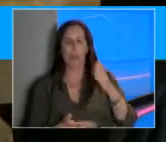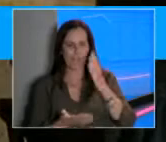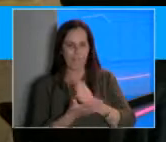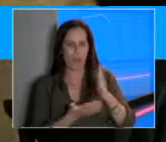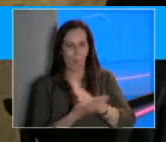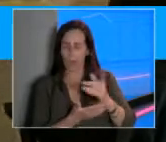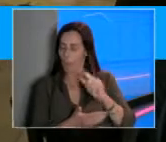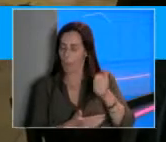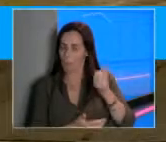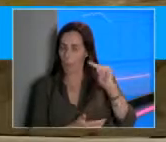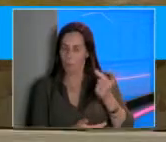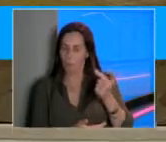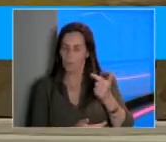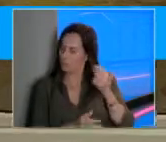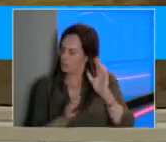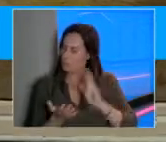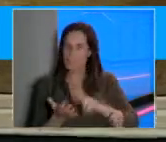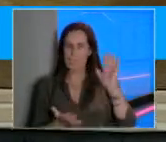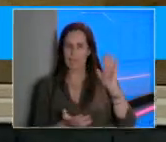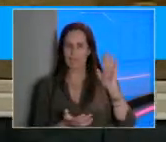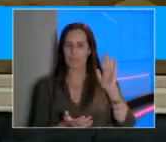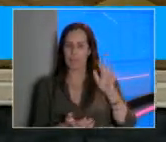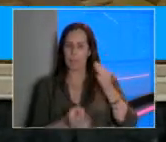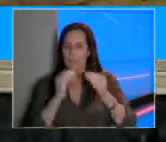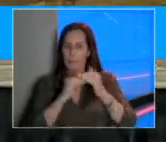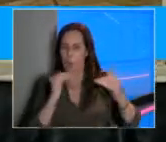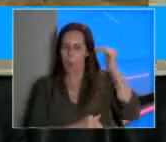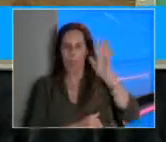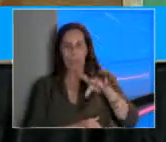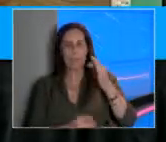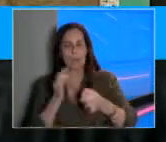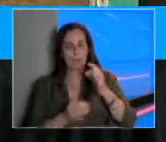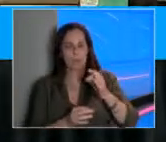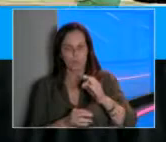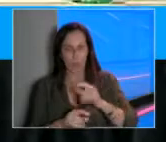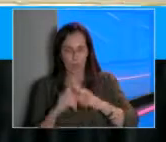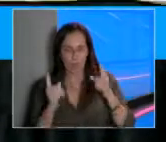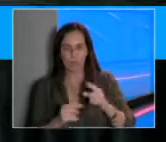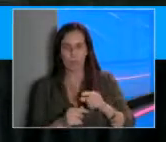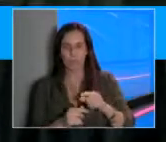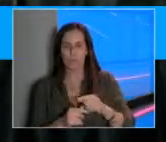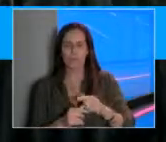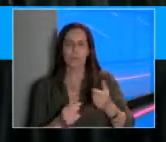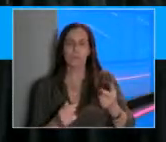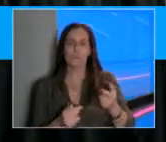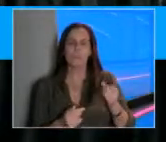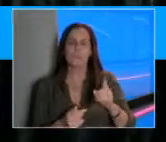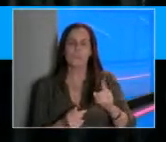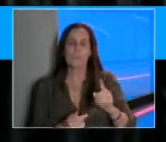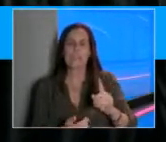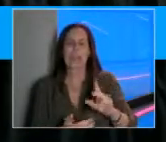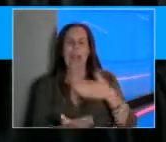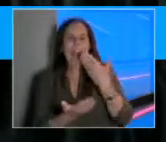נקבע לא פעם ולא פעמיים, ובצדק גמור, בידי בג"ץ וגם בידי בתי משפט אחרים, שמצא הוא לא